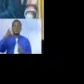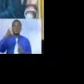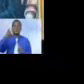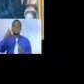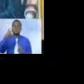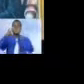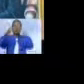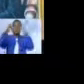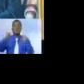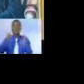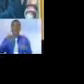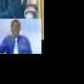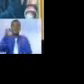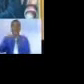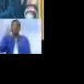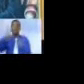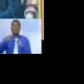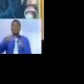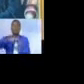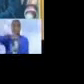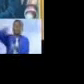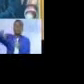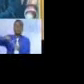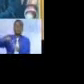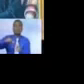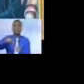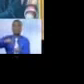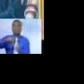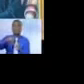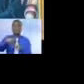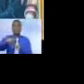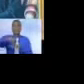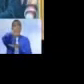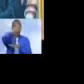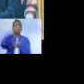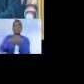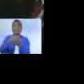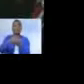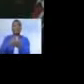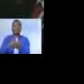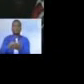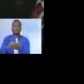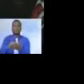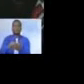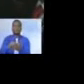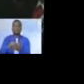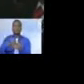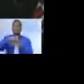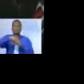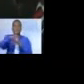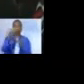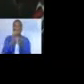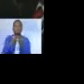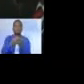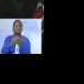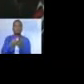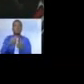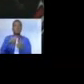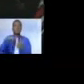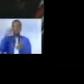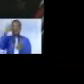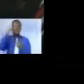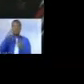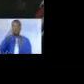structuration des financements autour des transferts de fonds des migrants. Les transferts de fonds des migrants